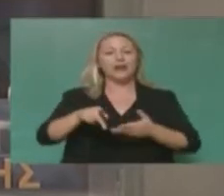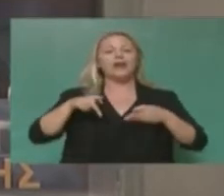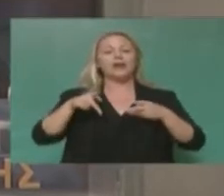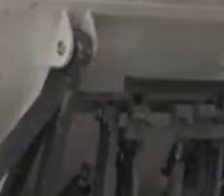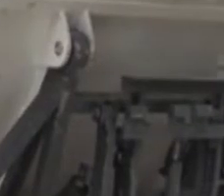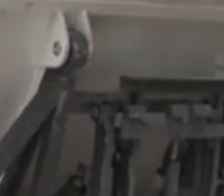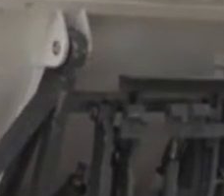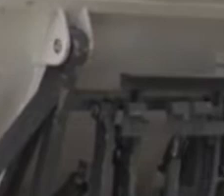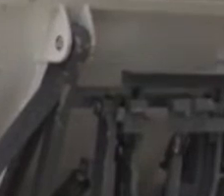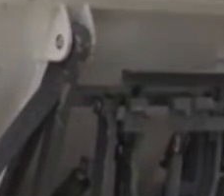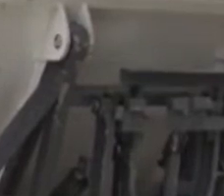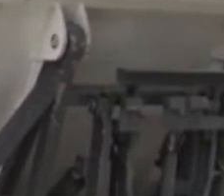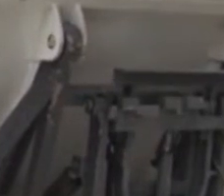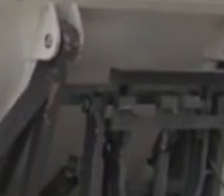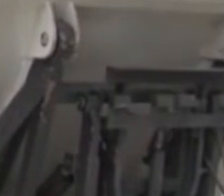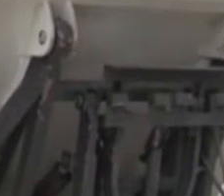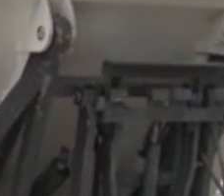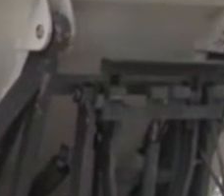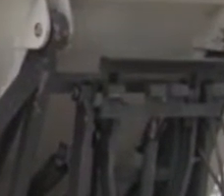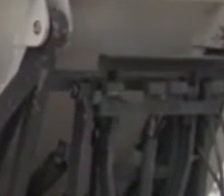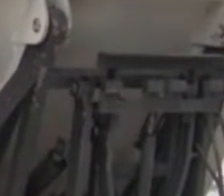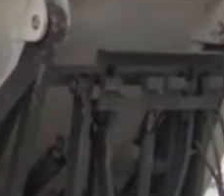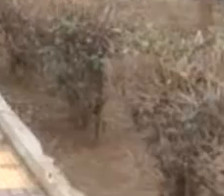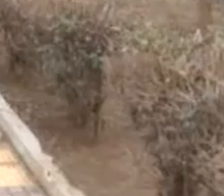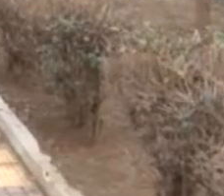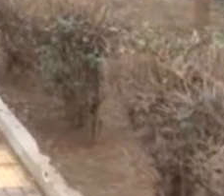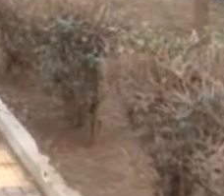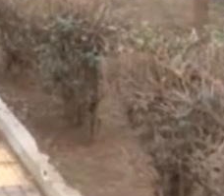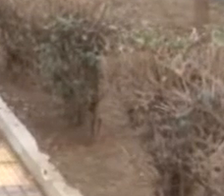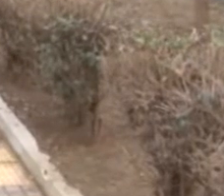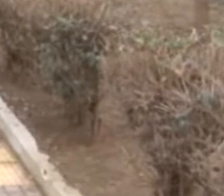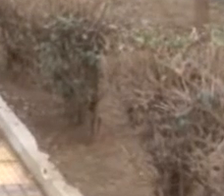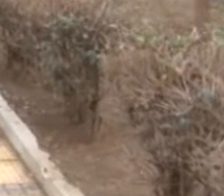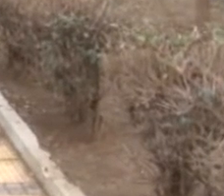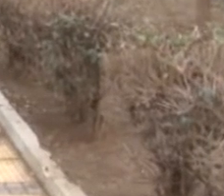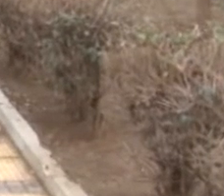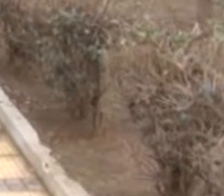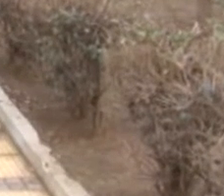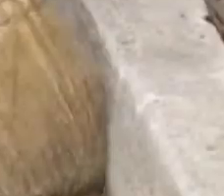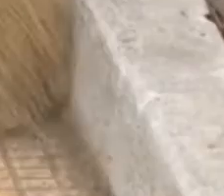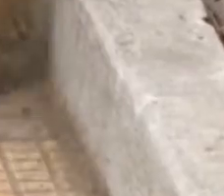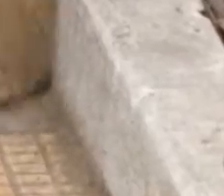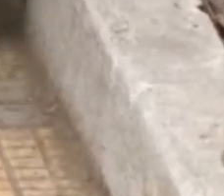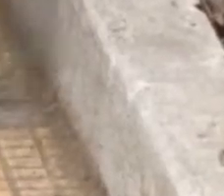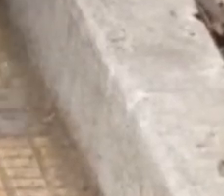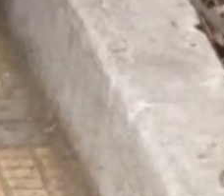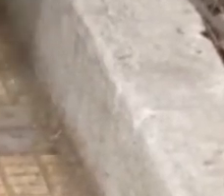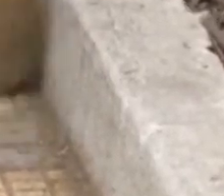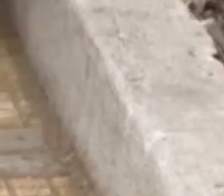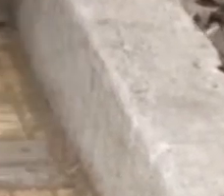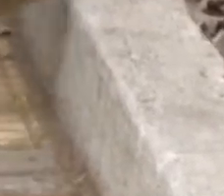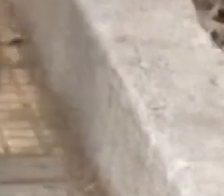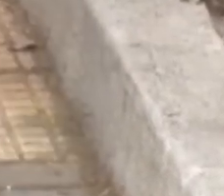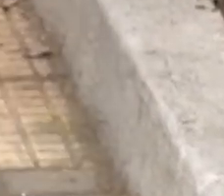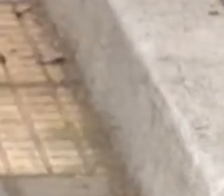διαχειριστούμε. Σημαντικές ελήψεις σε προσωπικό και οχήματα στον τομέα της καθαριότητας, περιέγραψε από την πλευρά του ο εντεταλμένος σύμβουλος